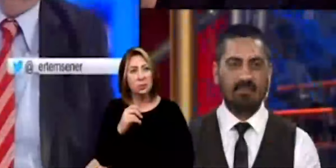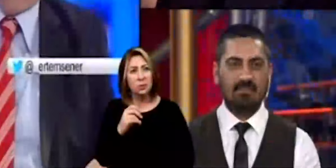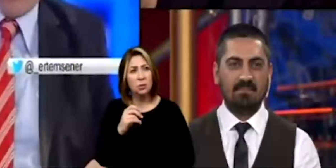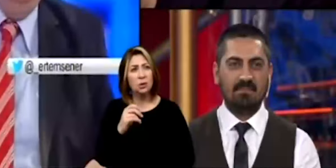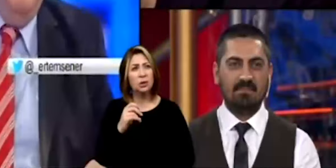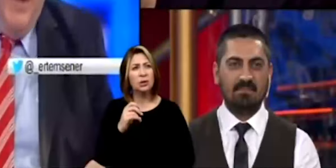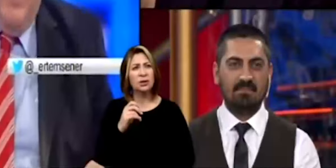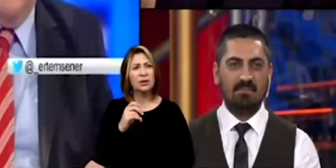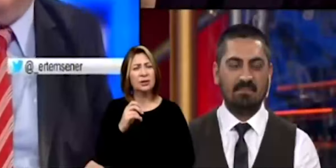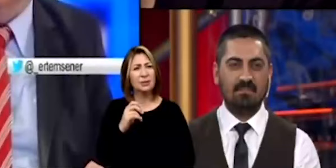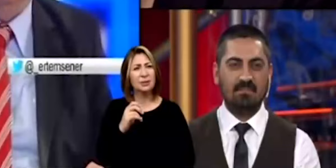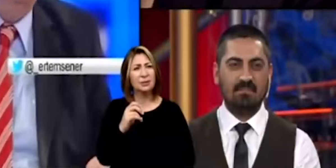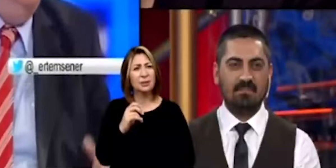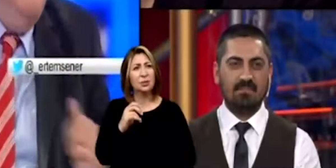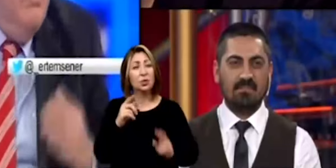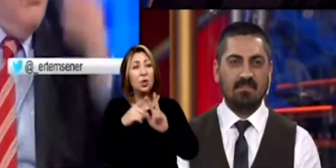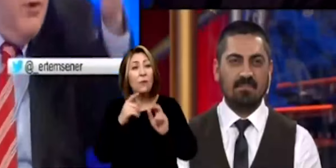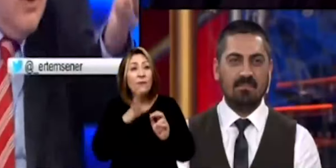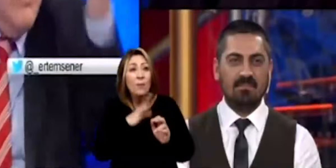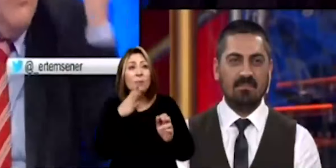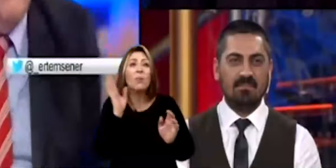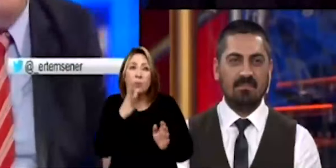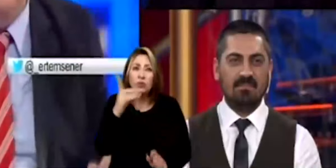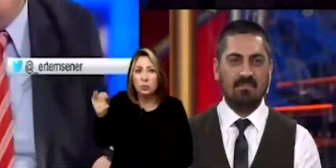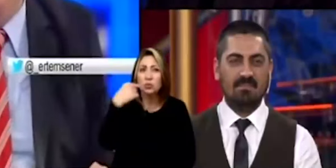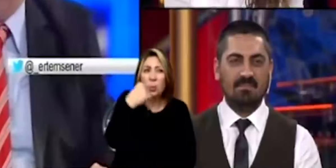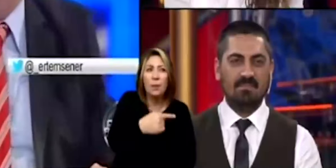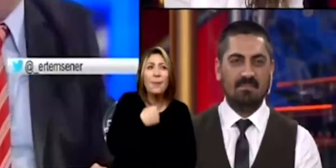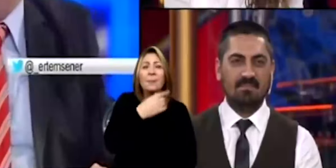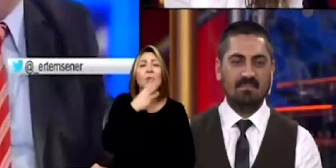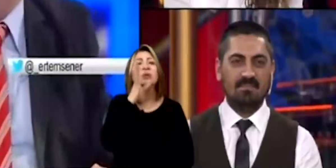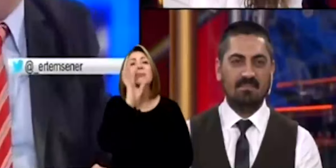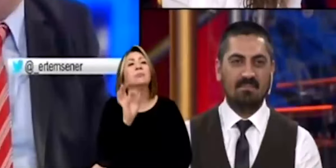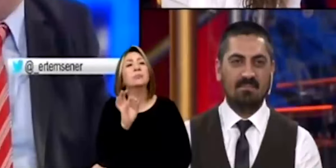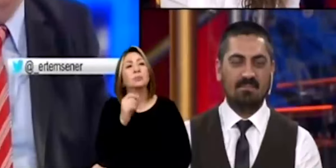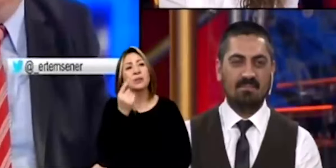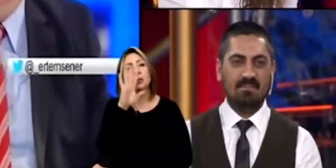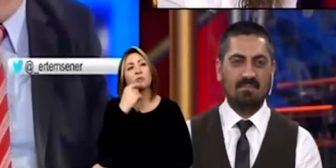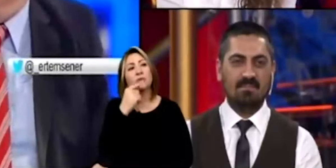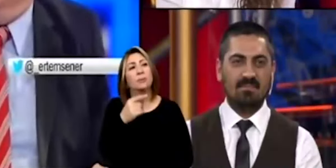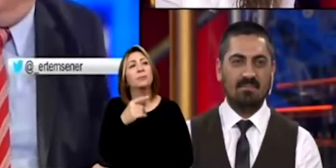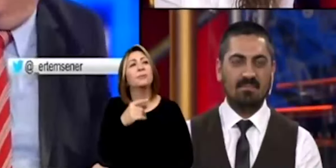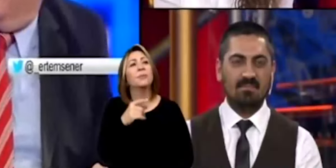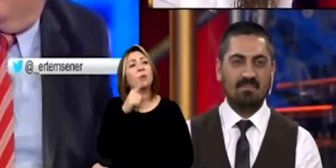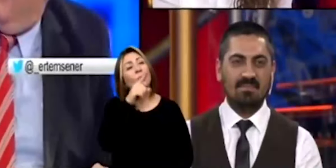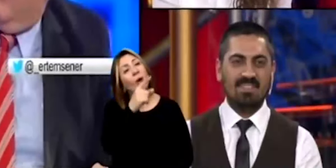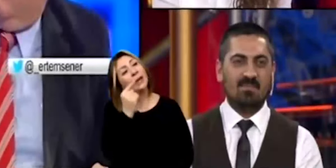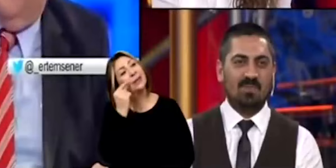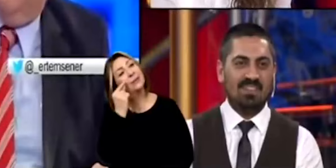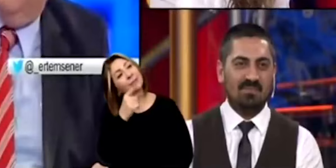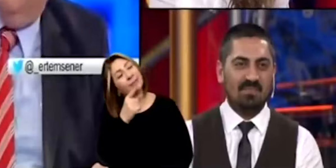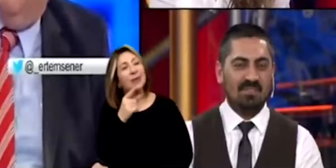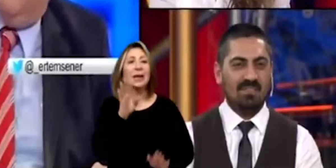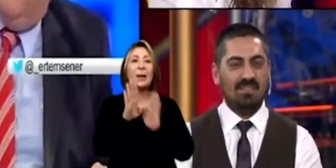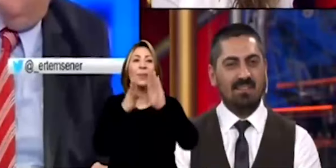örnek. Ya hocam Türk futbolunda var mı Noel Baba? Yok abi ben bilmiyorum. Biliyorsan sen söyle. Ben biliyorum. Kim? Söyleyeceğim birazdan. Tamam. Şimdi bu herif